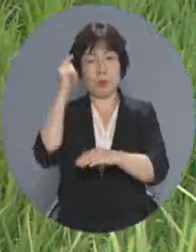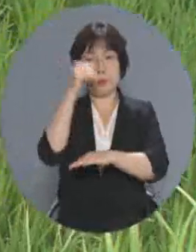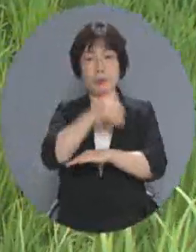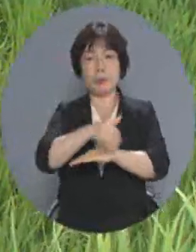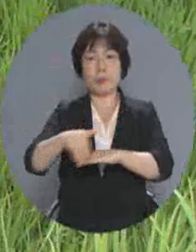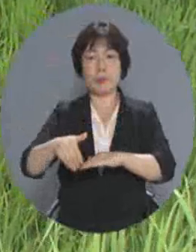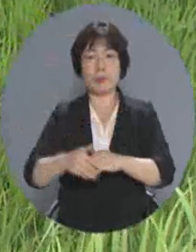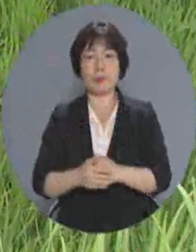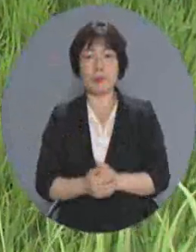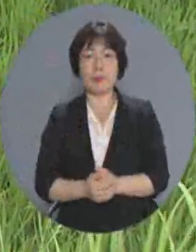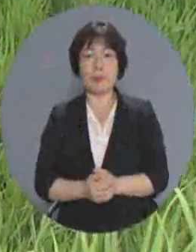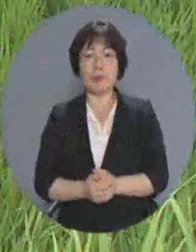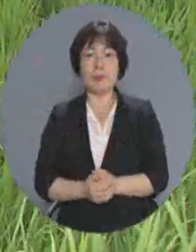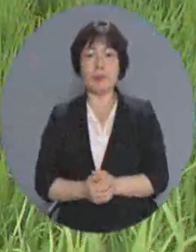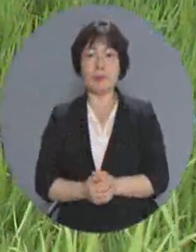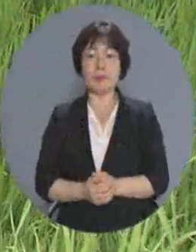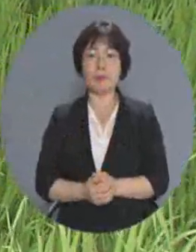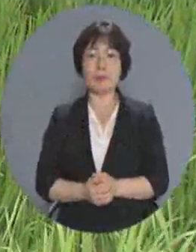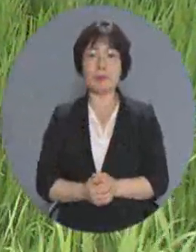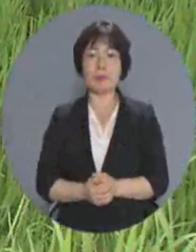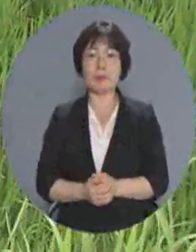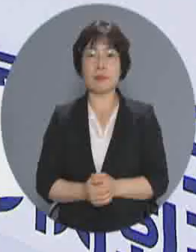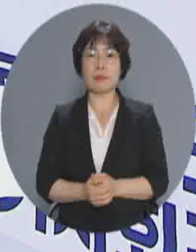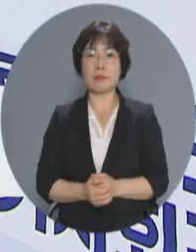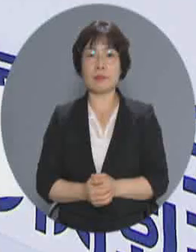계획이라고 설명했습니다.